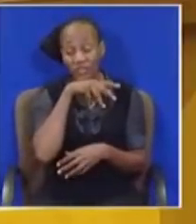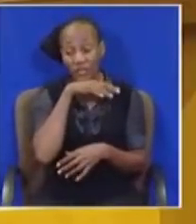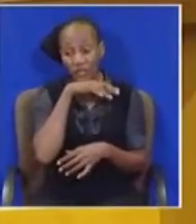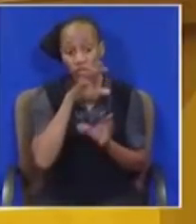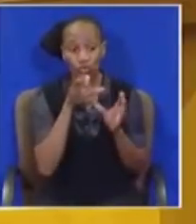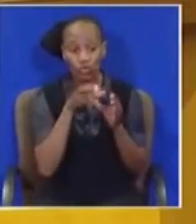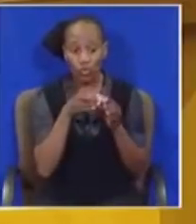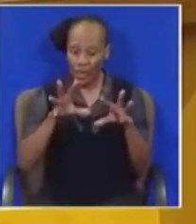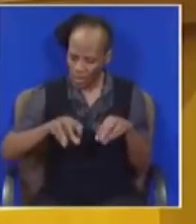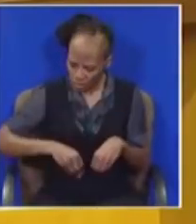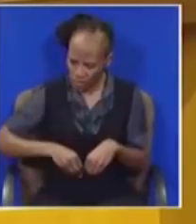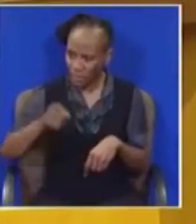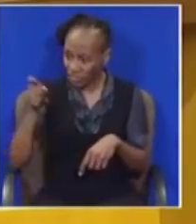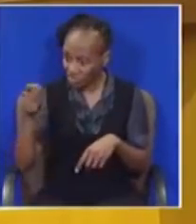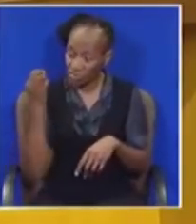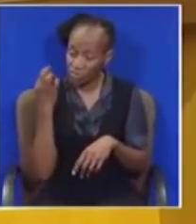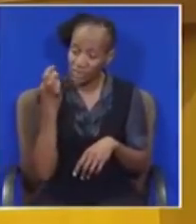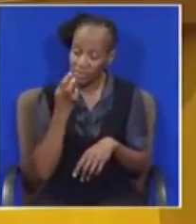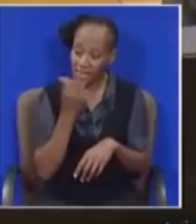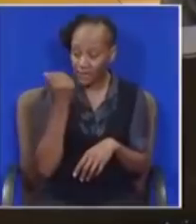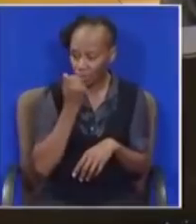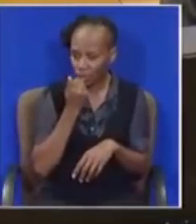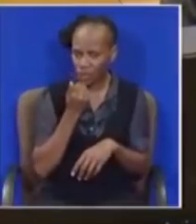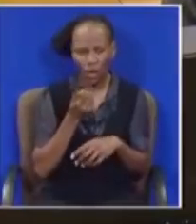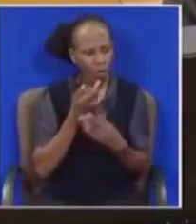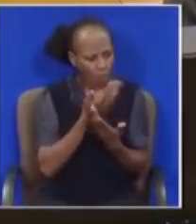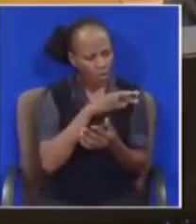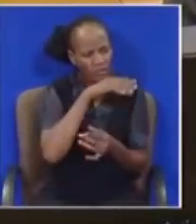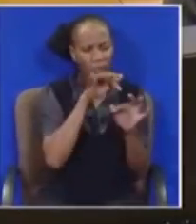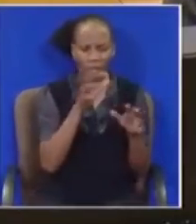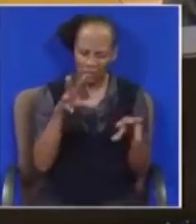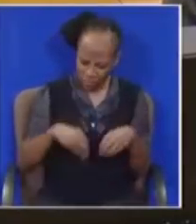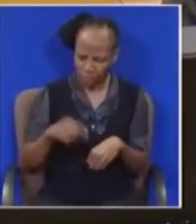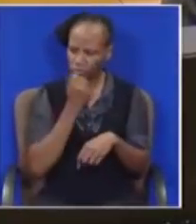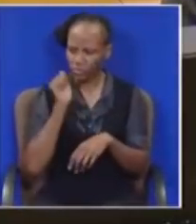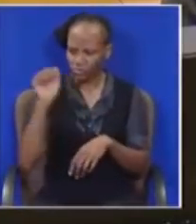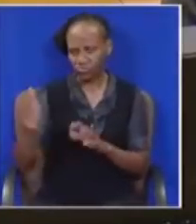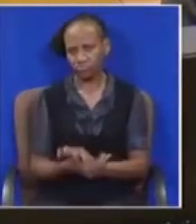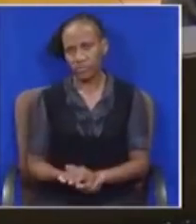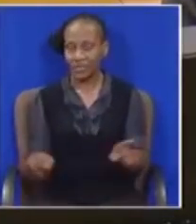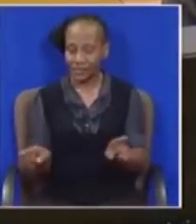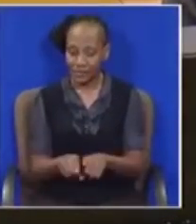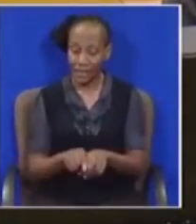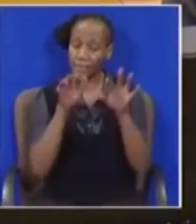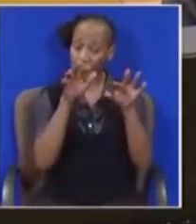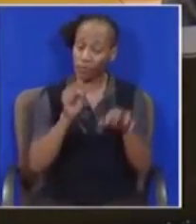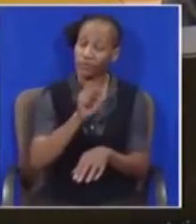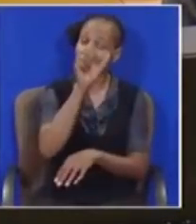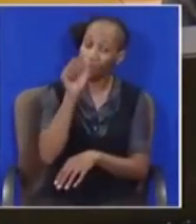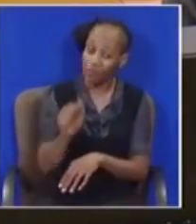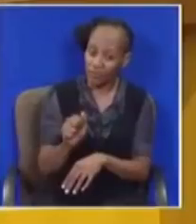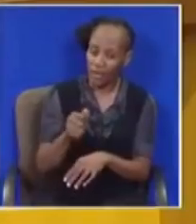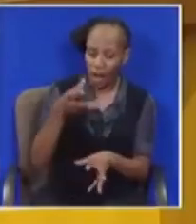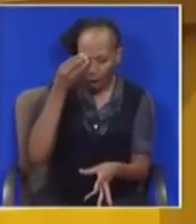the apology. And it is time that the young people in South Africa must learn history by an